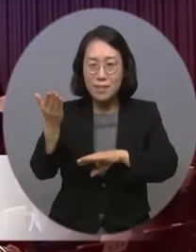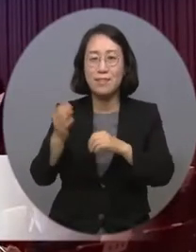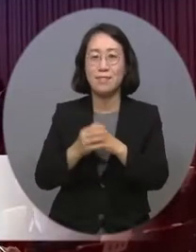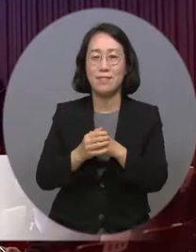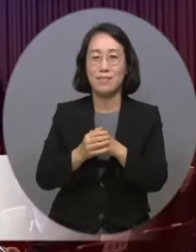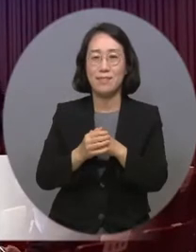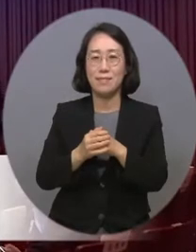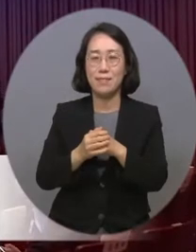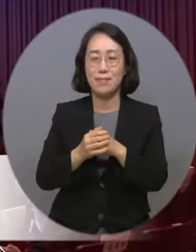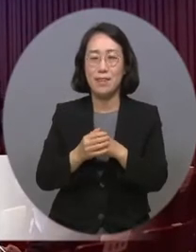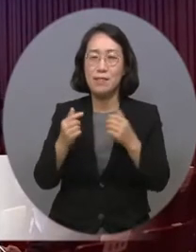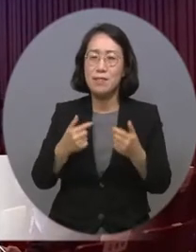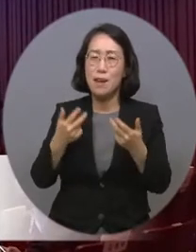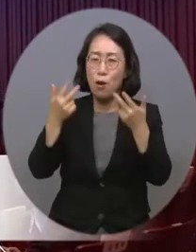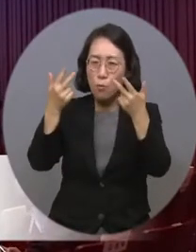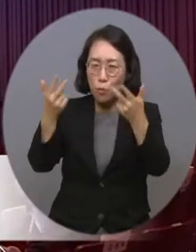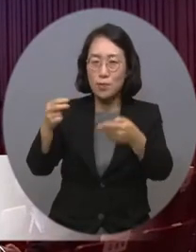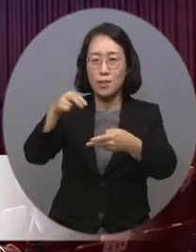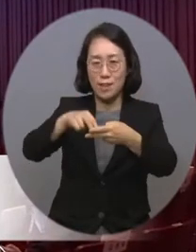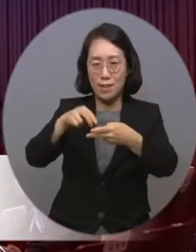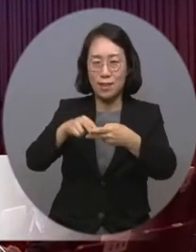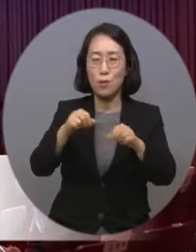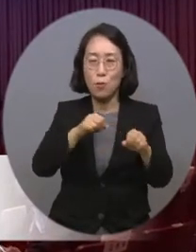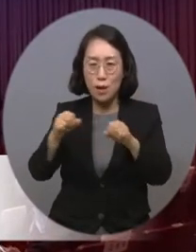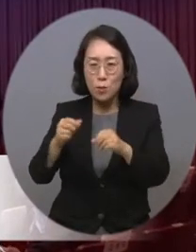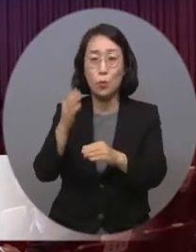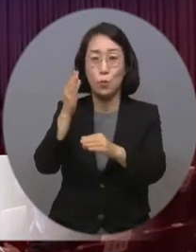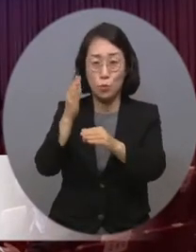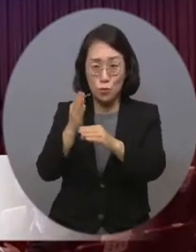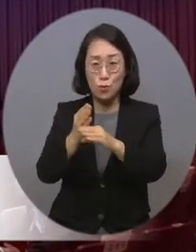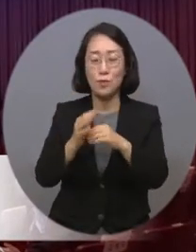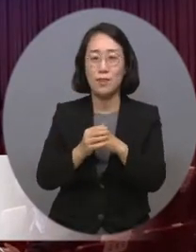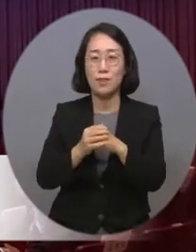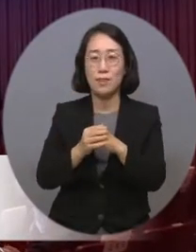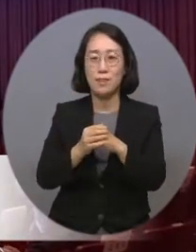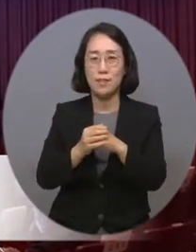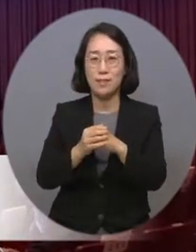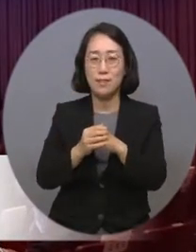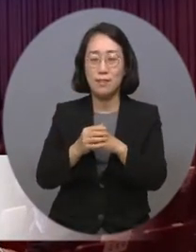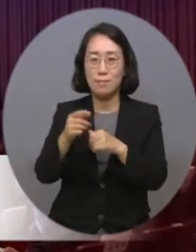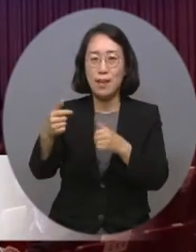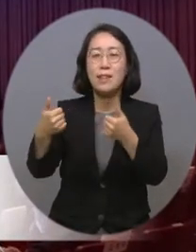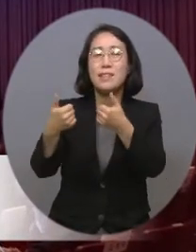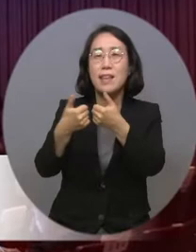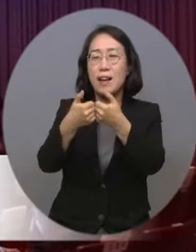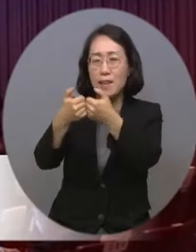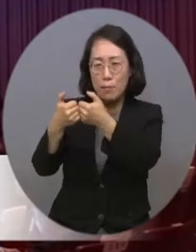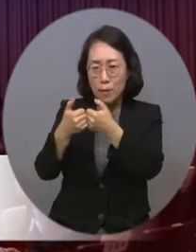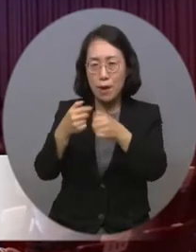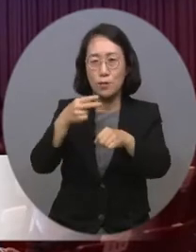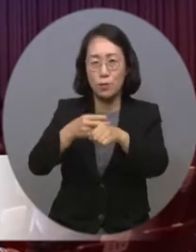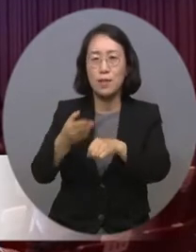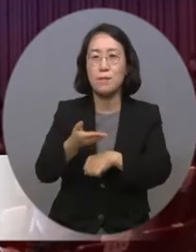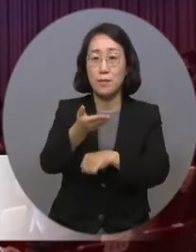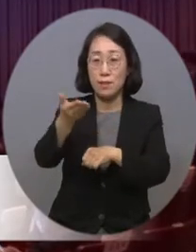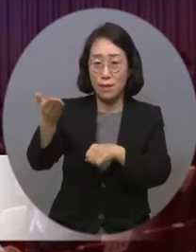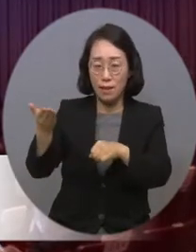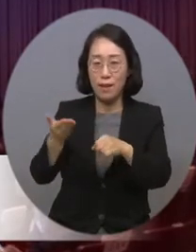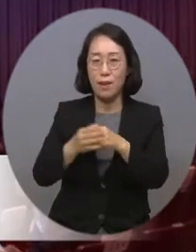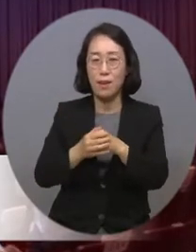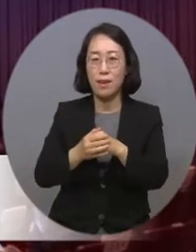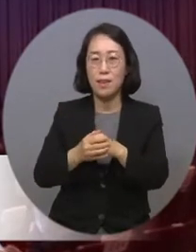아자 봉사 센터 에서 근무하는 거 정상 당과 선생님들께 어